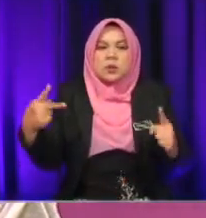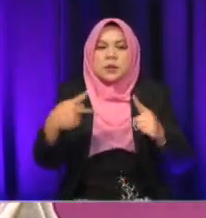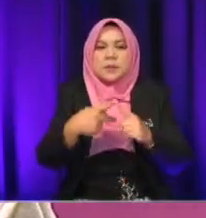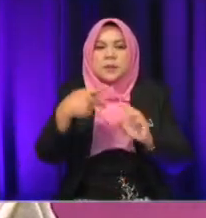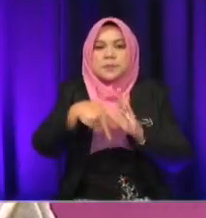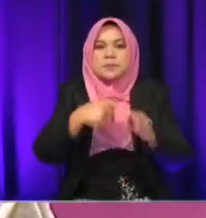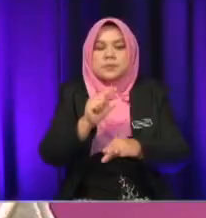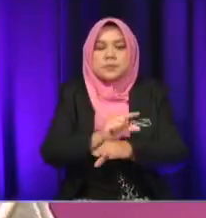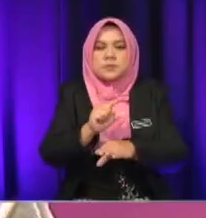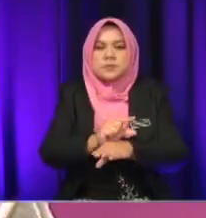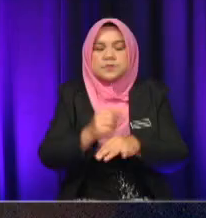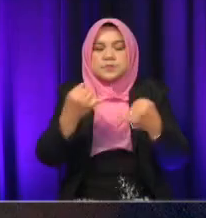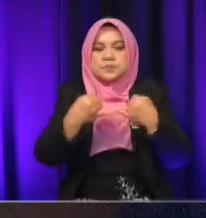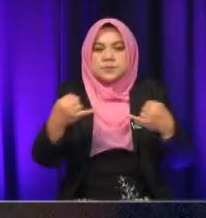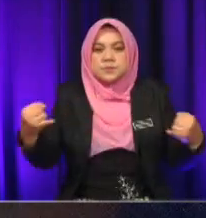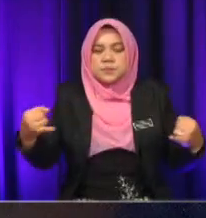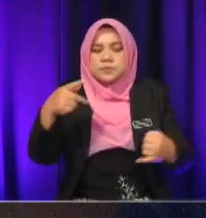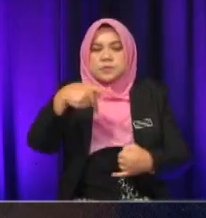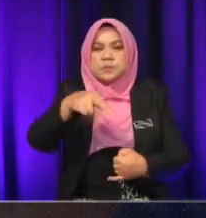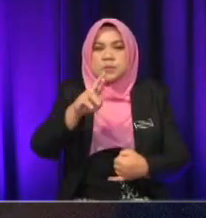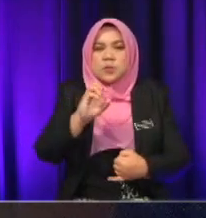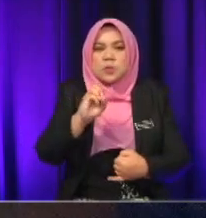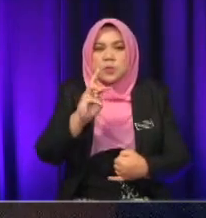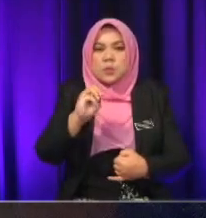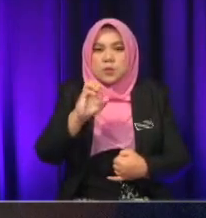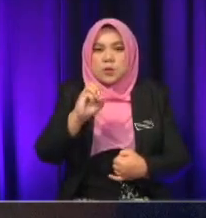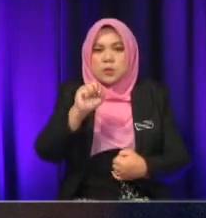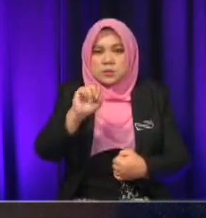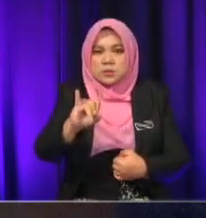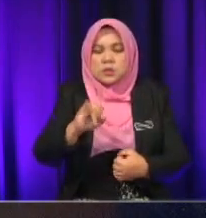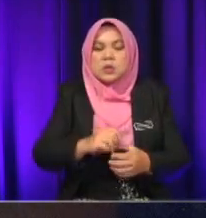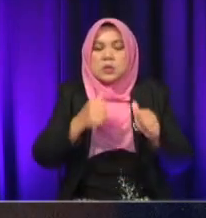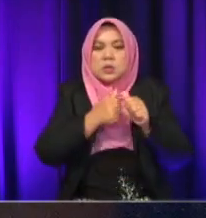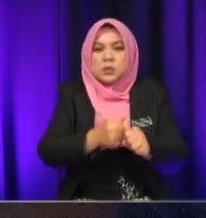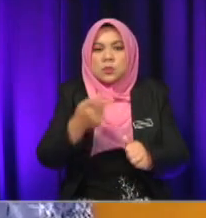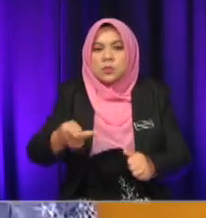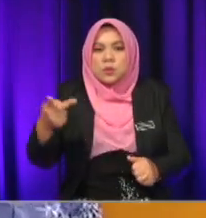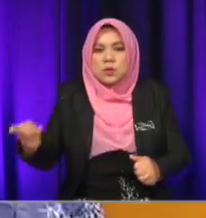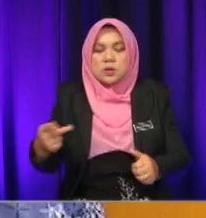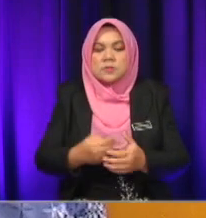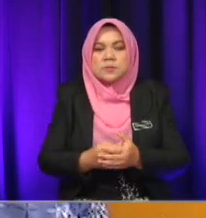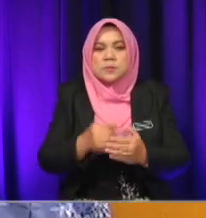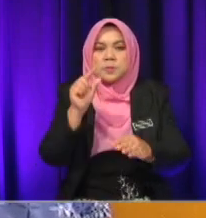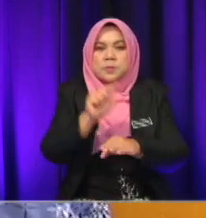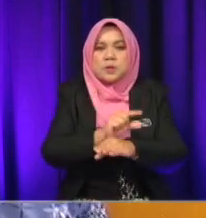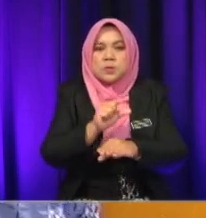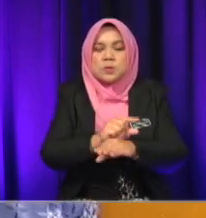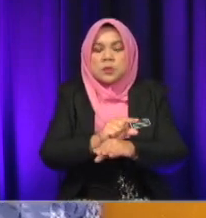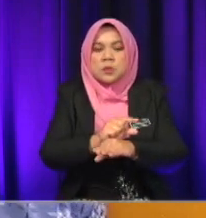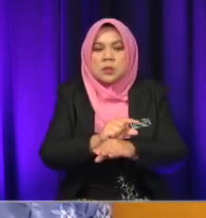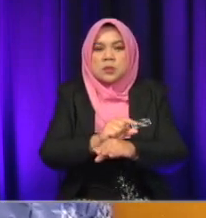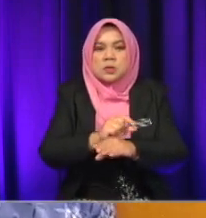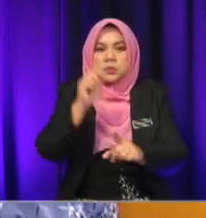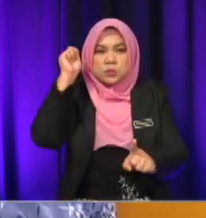pengguna. Jadi jenis promosi yang digunakan bergantung kepada jenis produk. Pengguna,